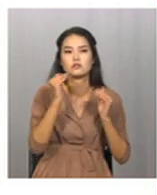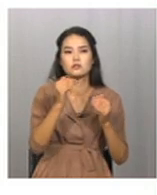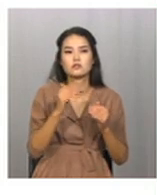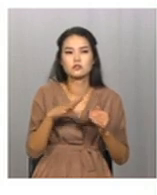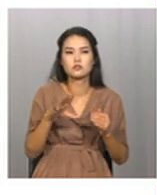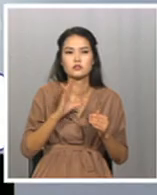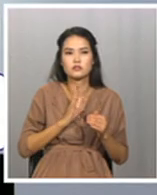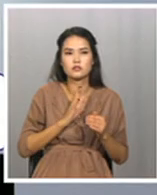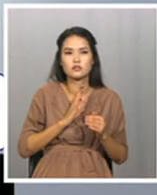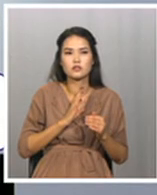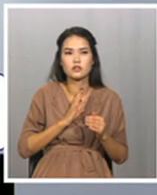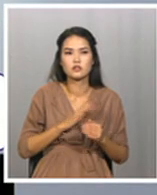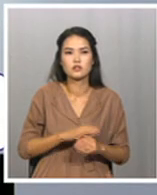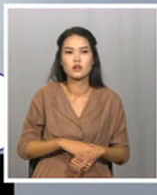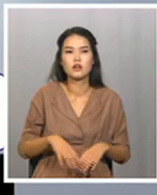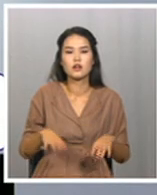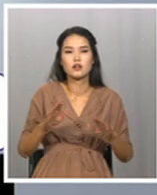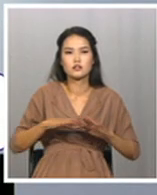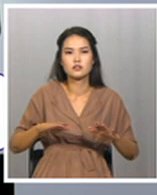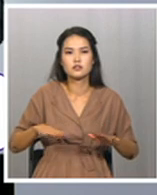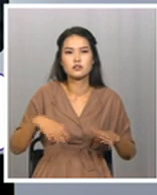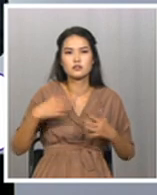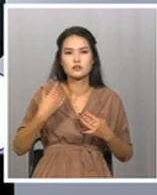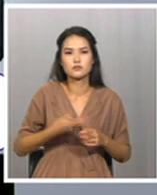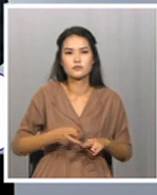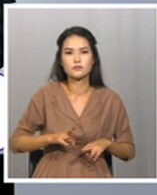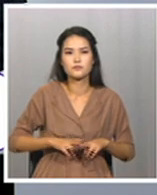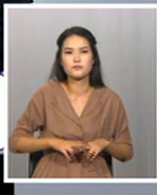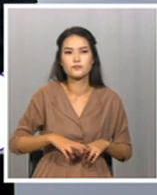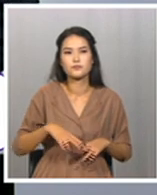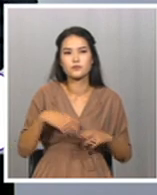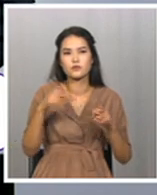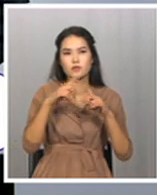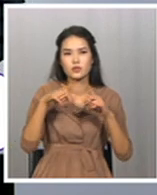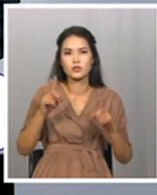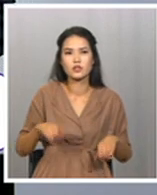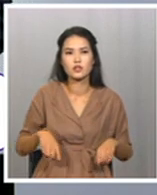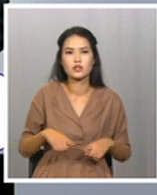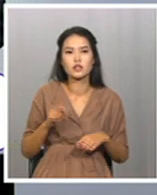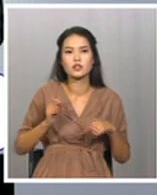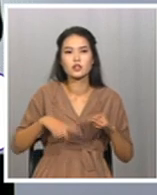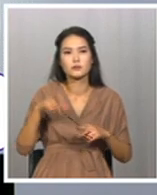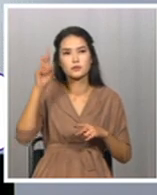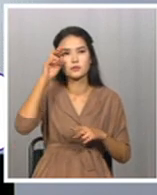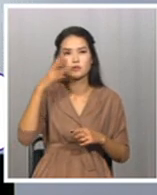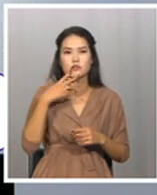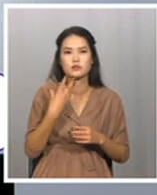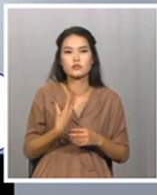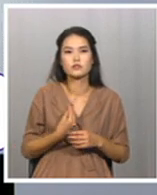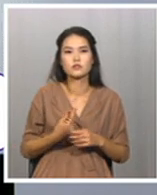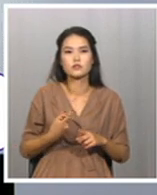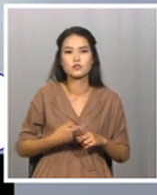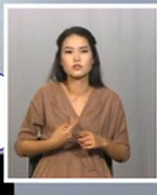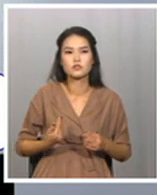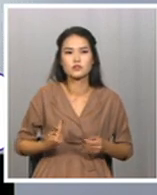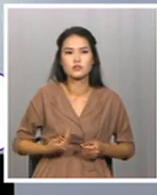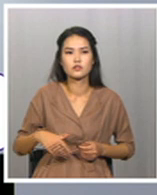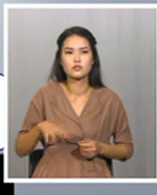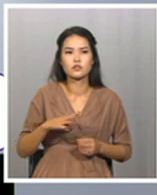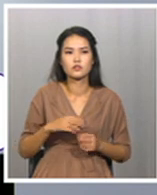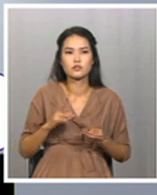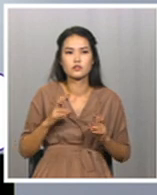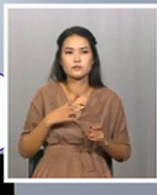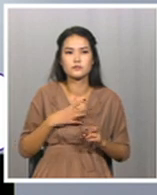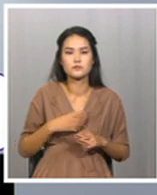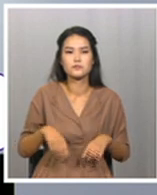жоғары көтерілген. Оқушылар, бұл кестеде кейбір мемлекеттер өздерінің экономикалық тұрақтылығын сақтап отыр.